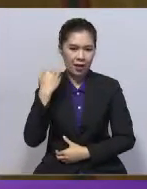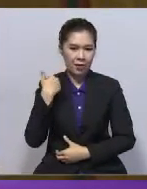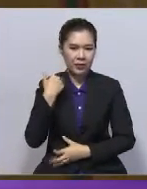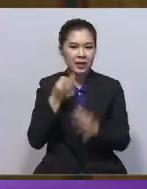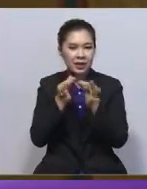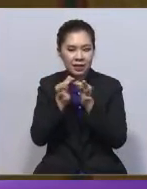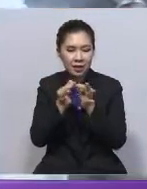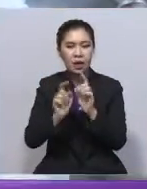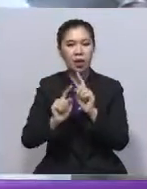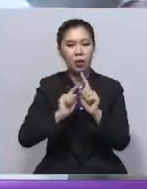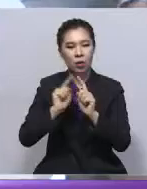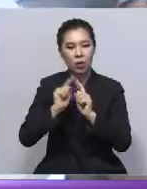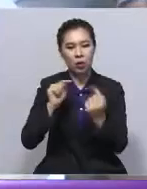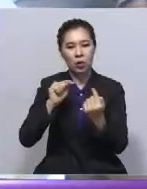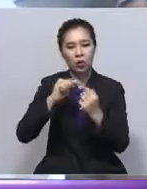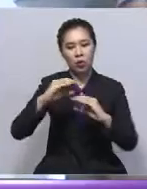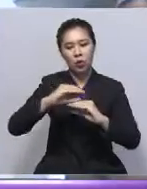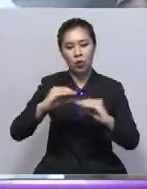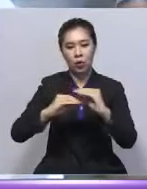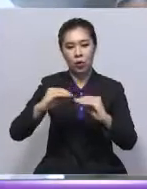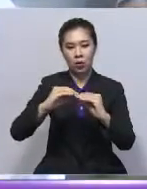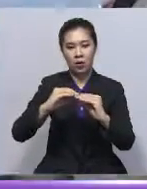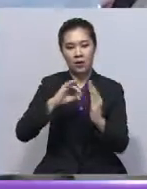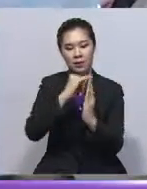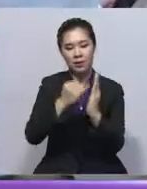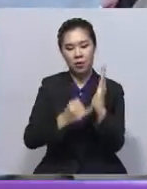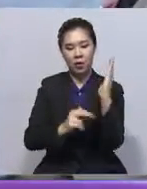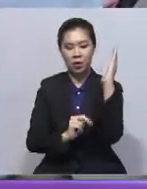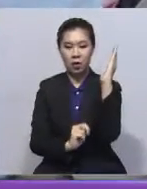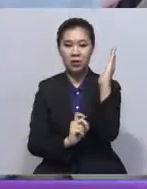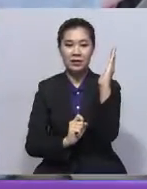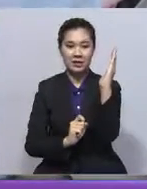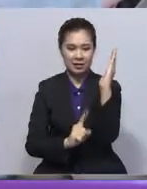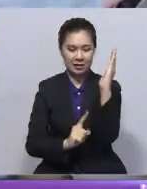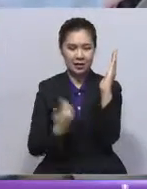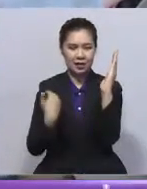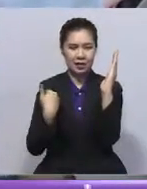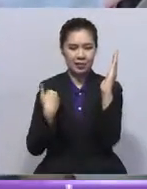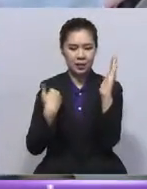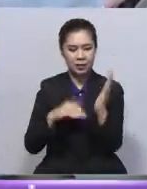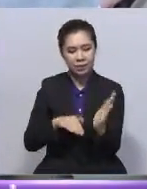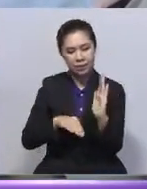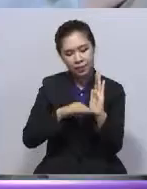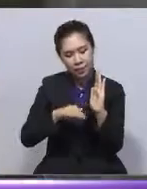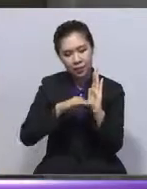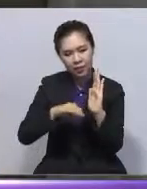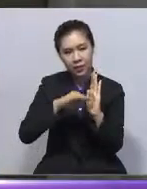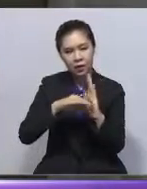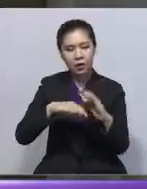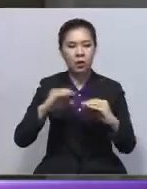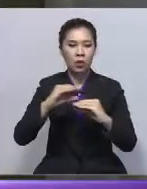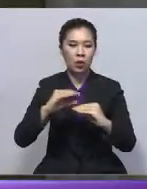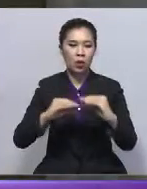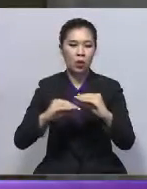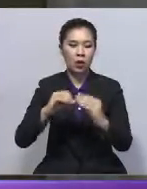การขับเคลื่อนโครงการอันเนื่องมาจากพระราชดำริจังหวัดนครศรีธรรมราชซึ่งในภาพรวมมีความคืบหน้าทั้งโครงการบรรเทา